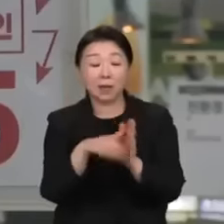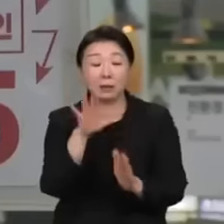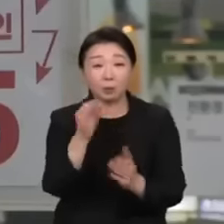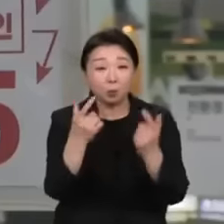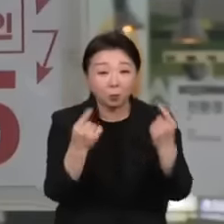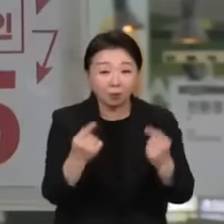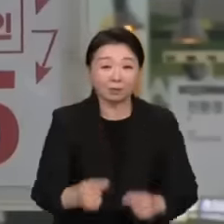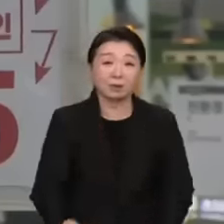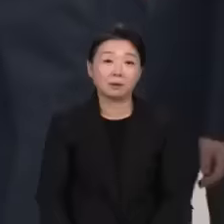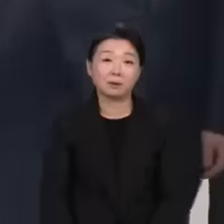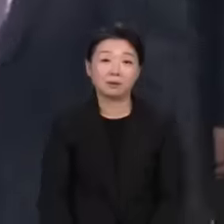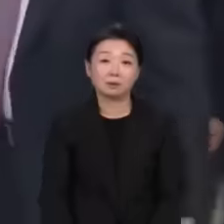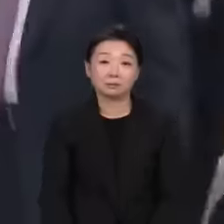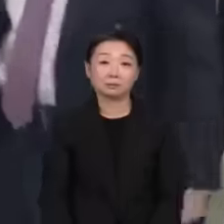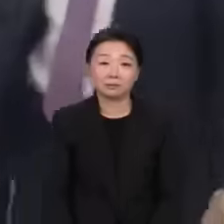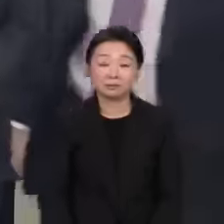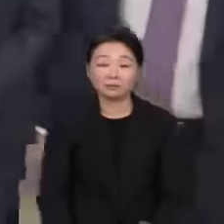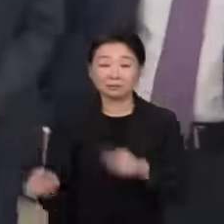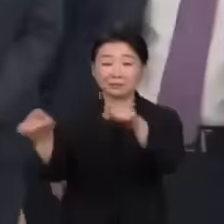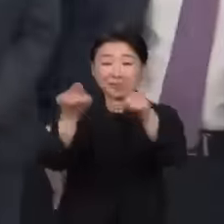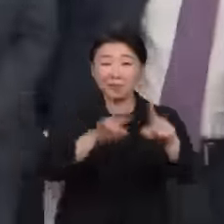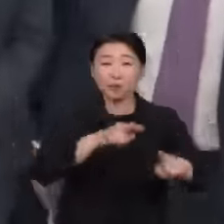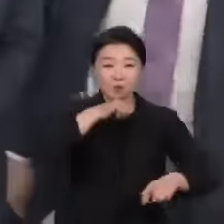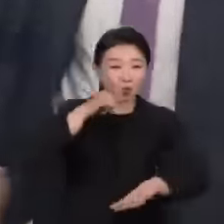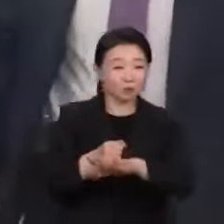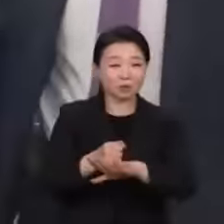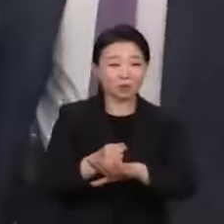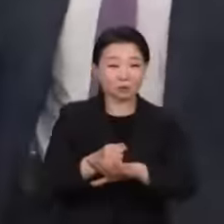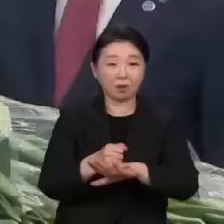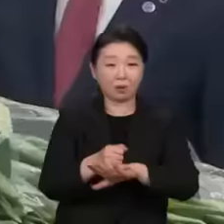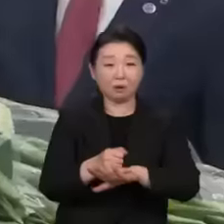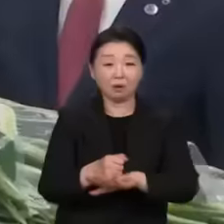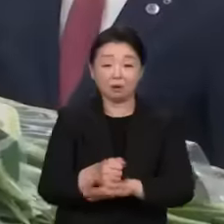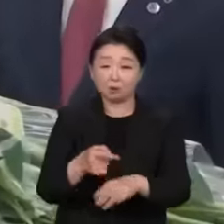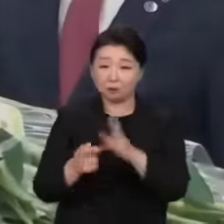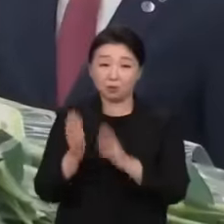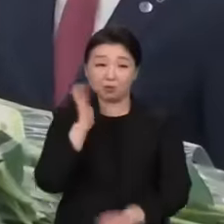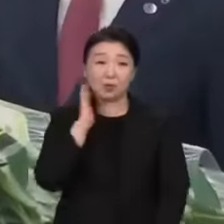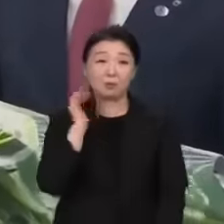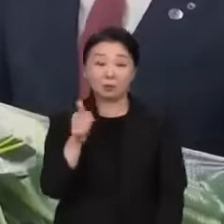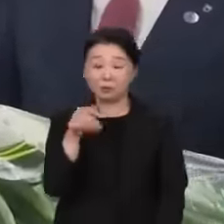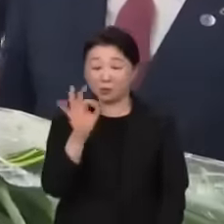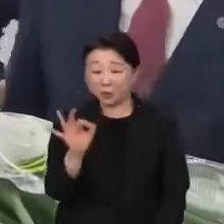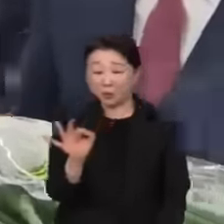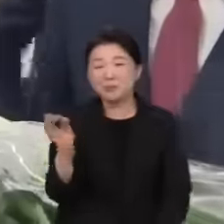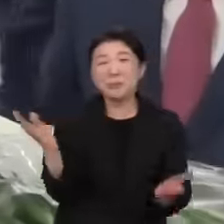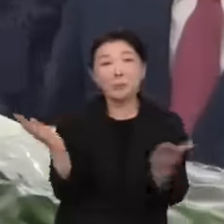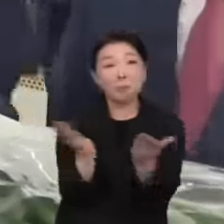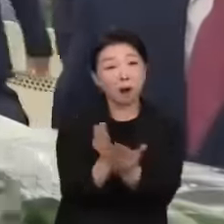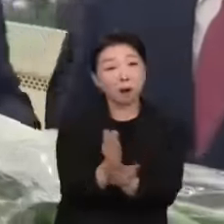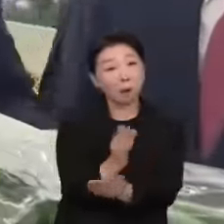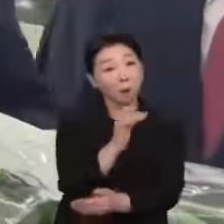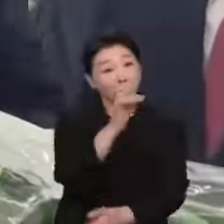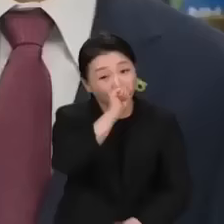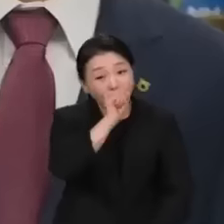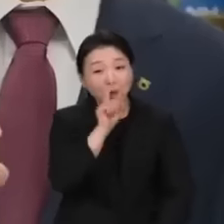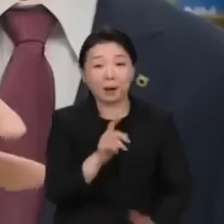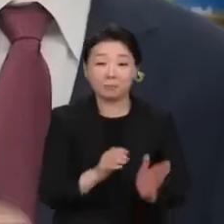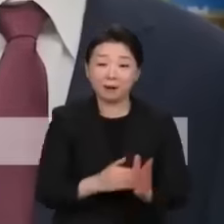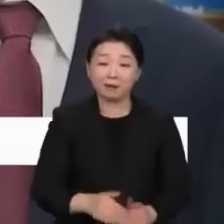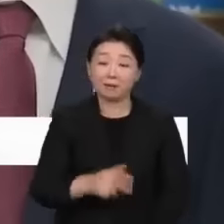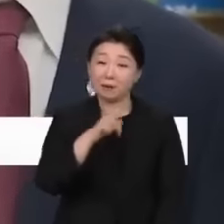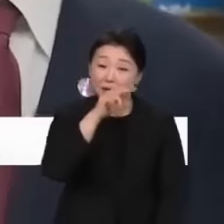같은 가격인데 전국 최저가 수준입니다. 당시에도 윤 대통령은 가격이 합리적이라고 언급했는데